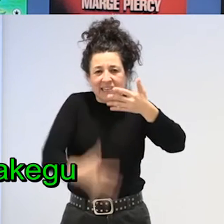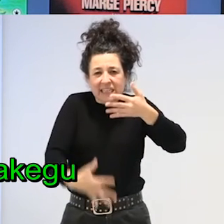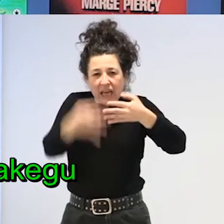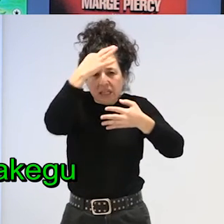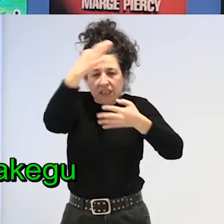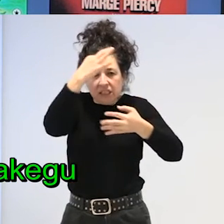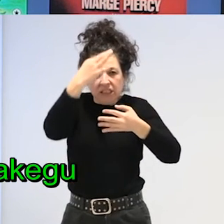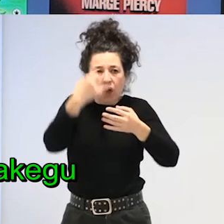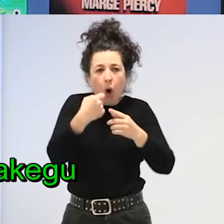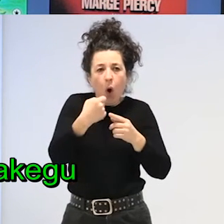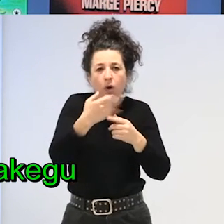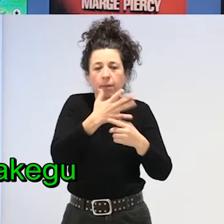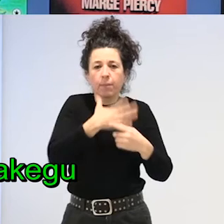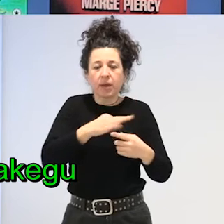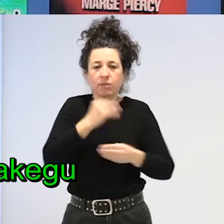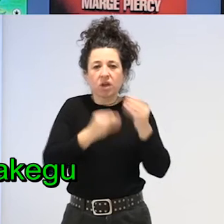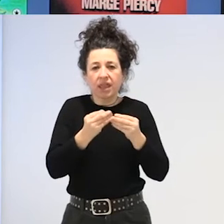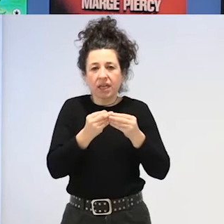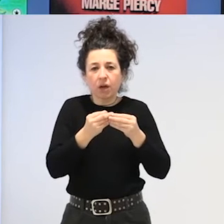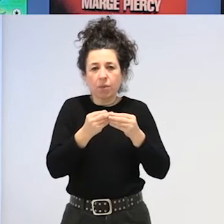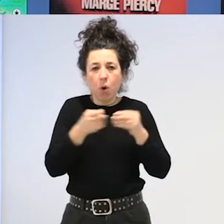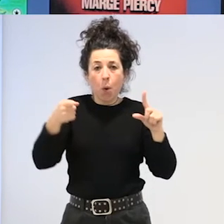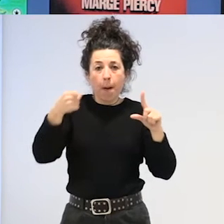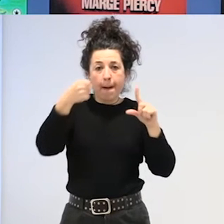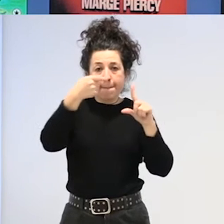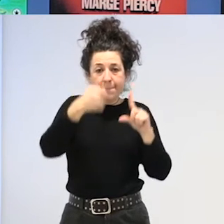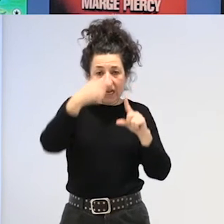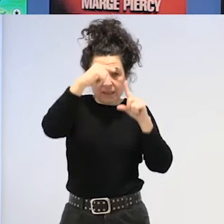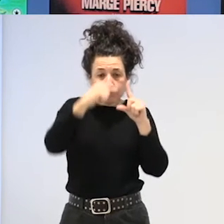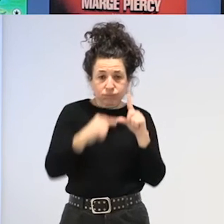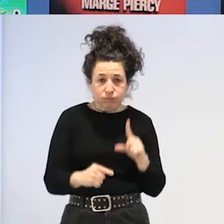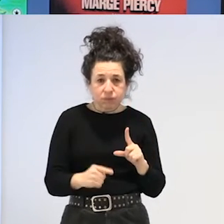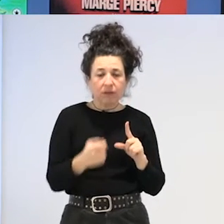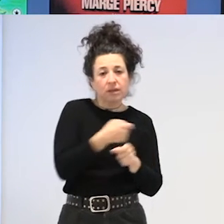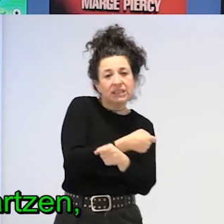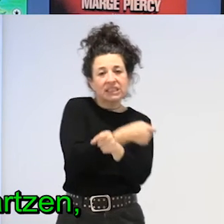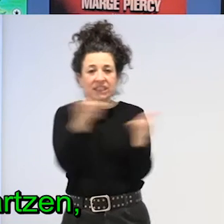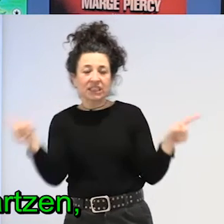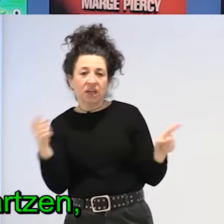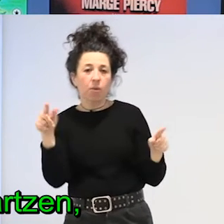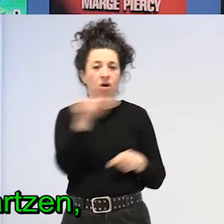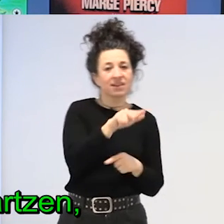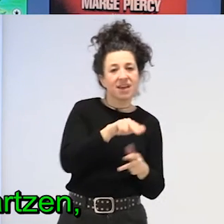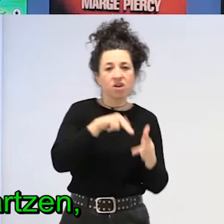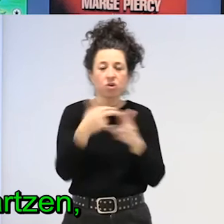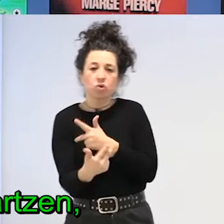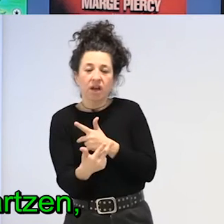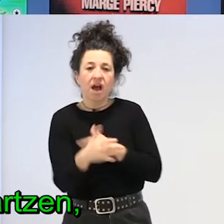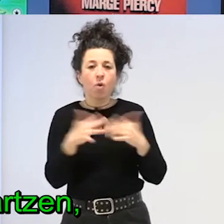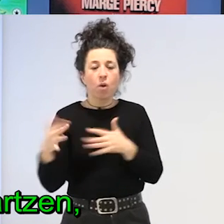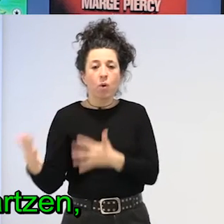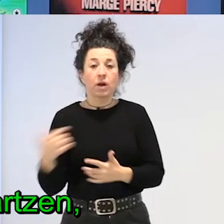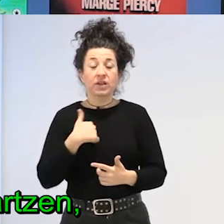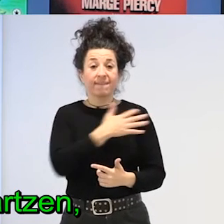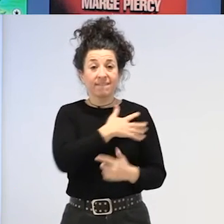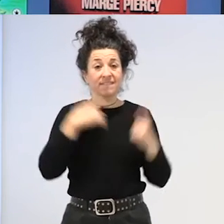igual email zerrenda bat egin dezakegu bidaltzeko, gazteleraz edo euskaraz zer dagoen esaten. Ze, ni saiatu naiz gazteleraz